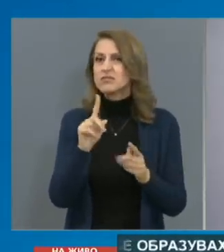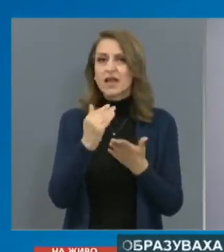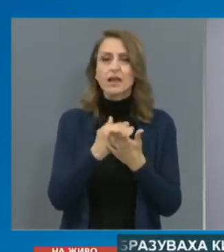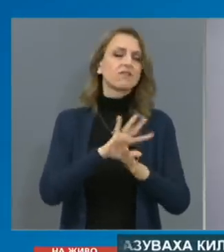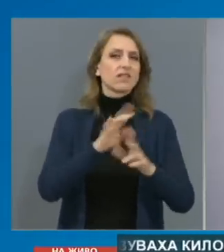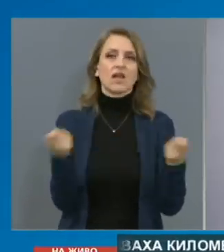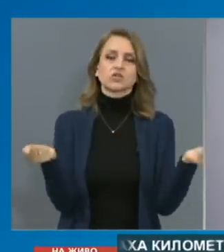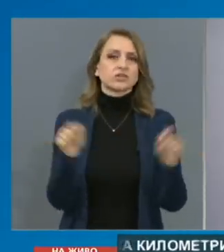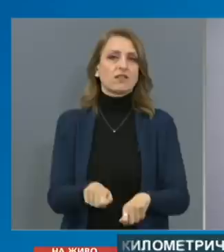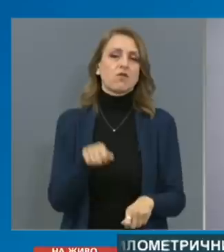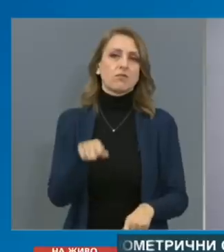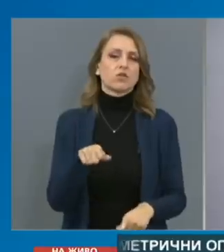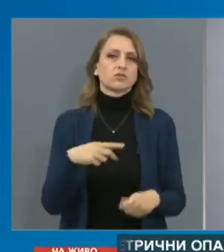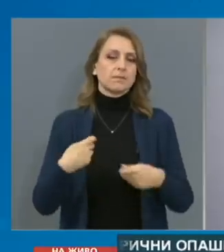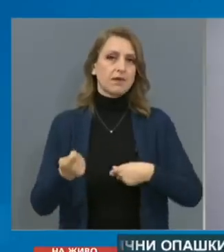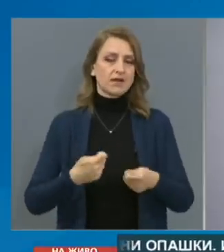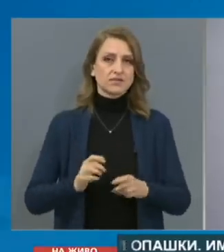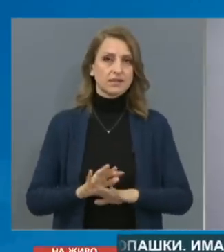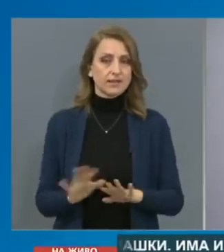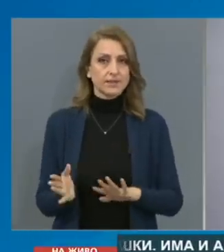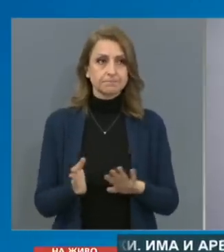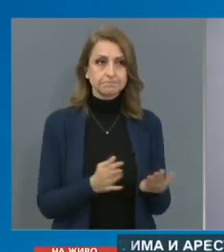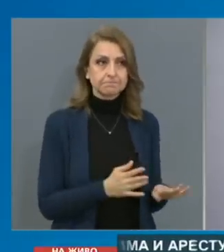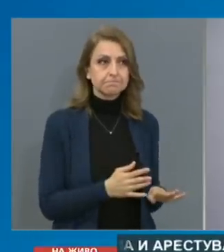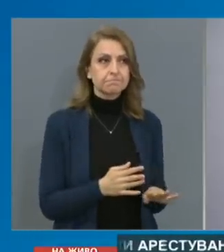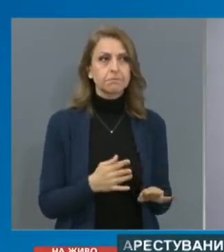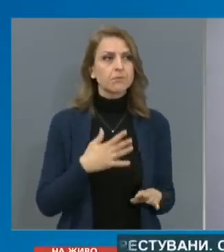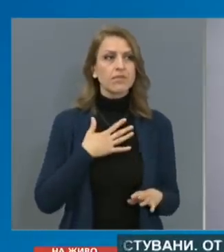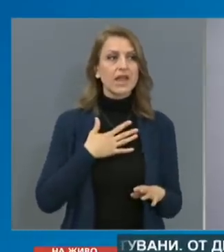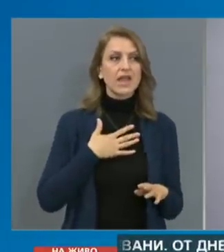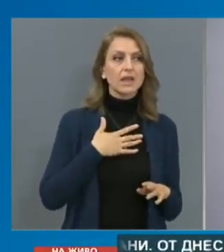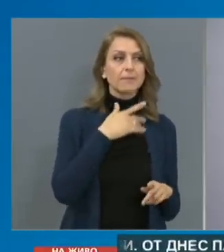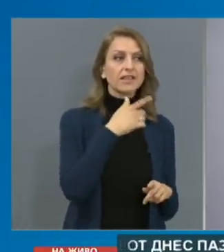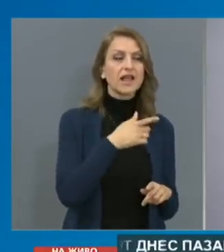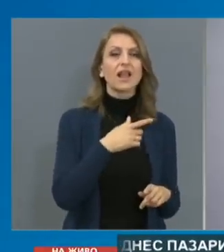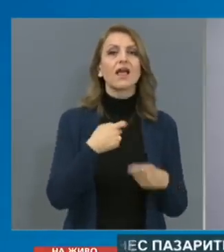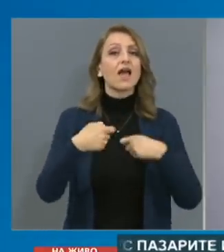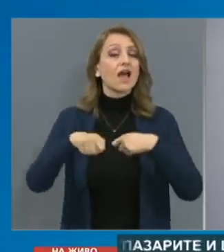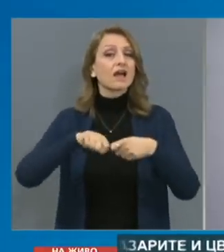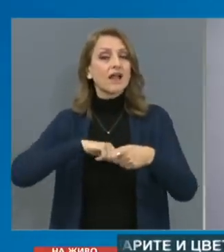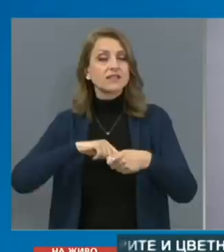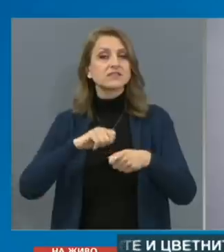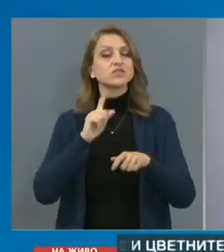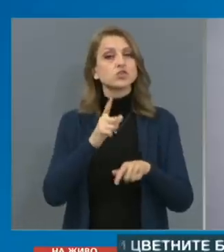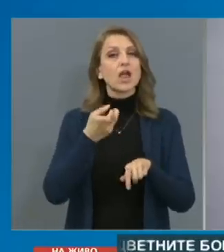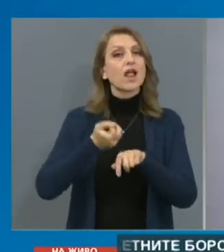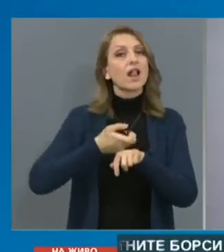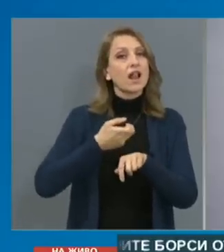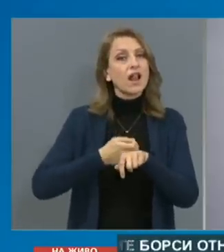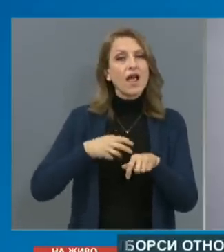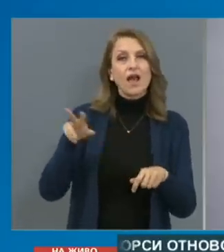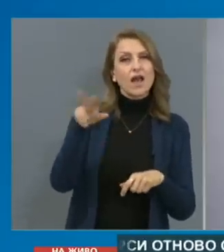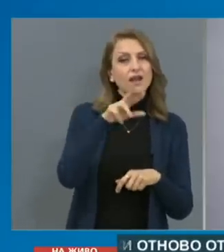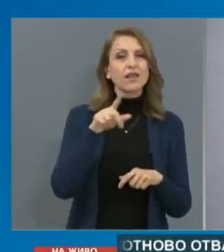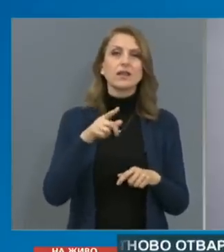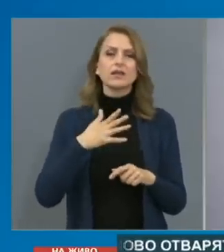Като заговорихте за предпазните средства, имате ли гаранция, че хора, т.е. лекарите, имат абсолютно всичките